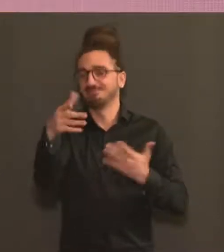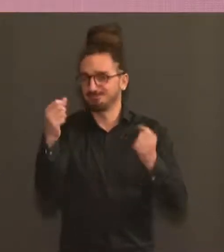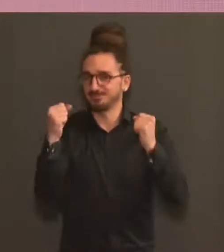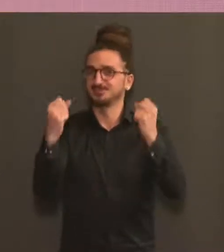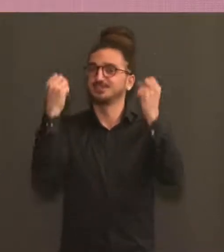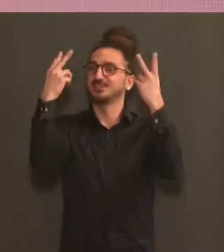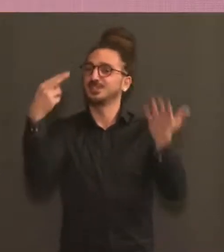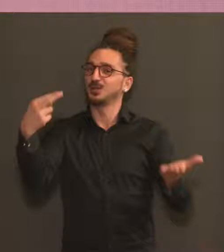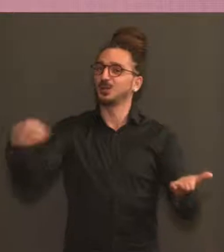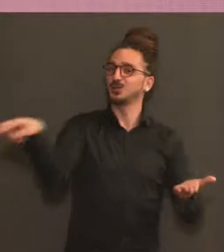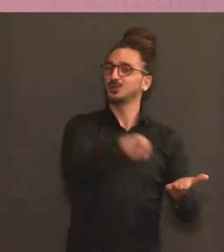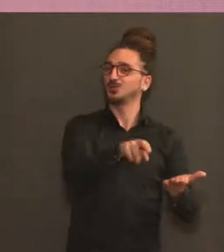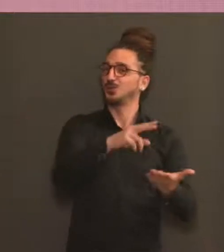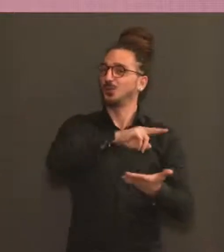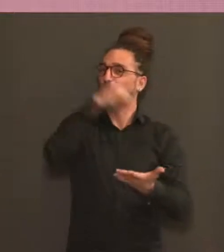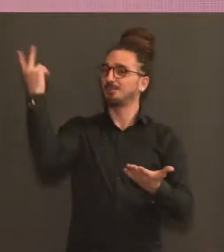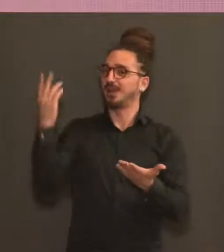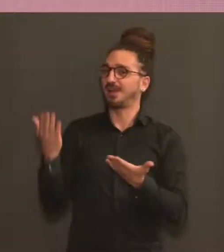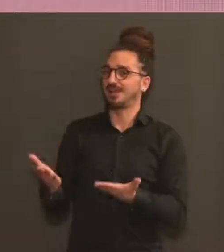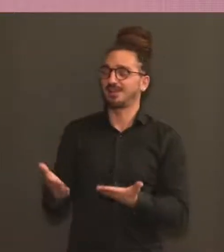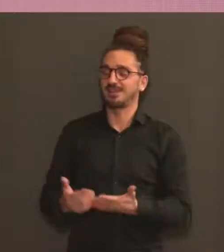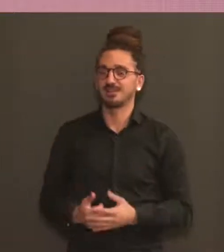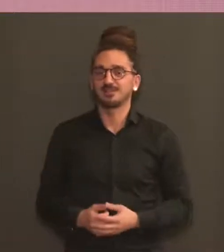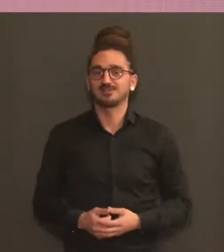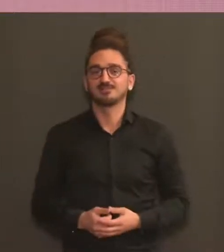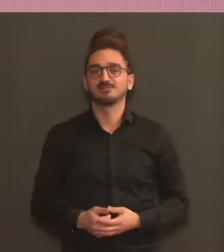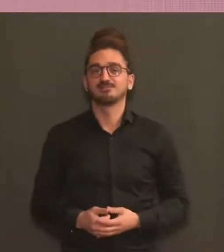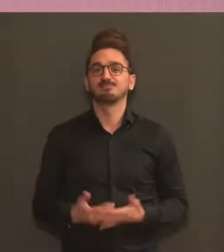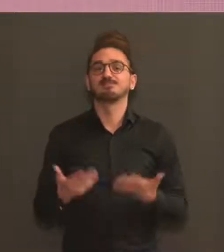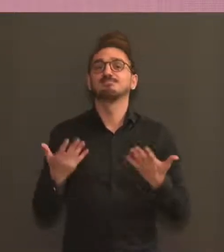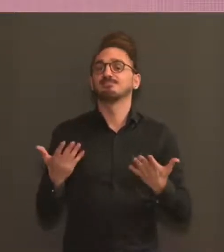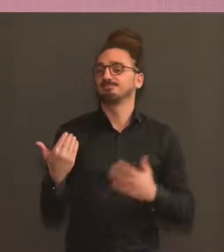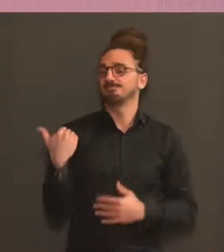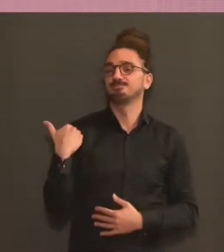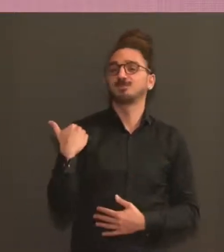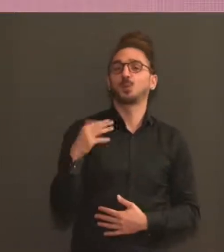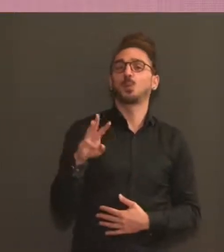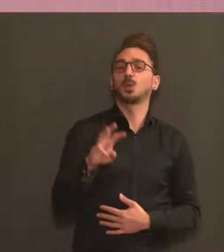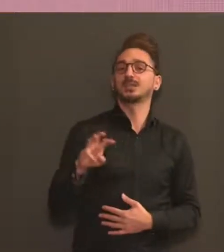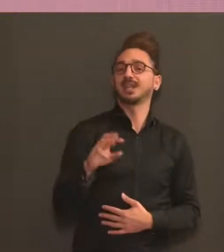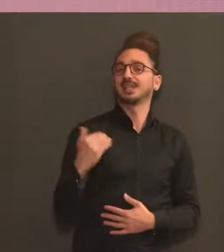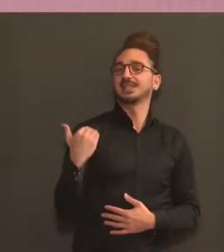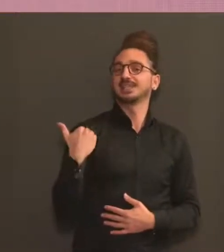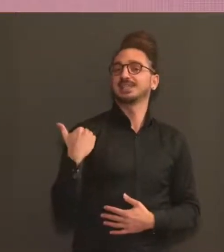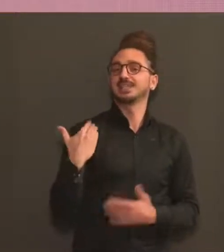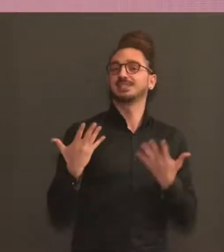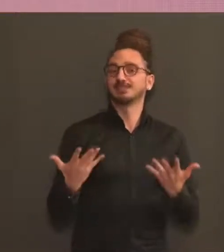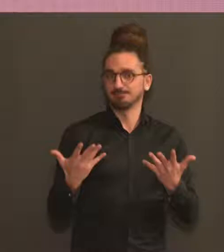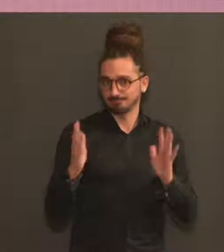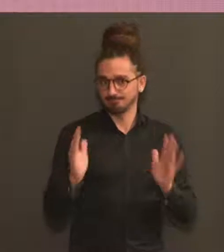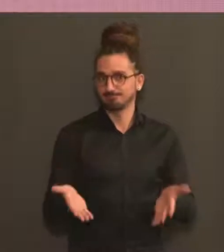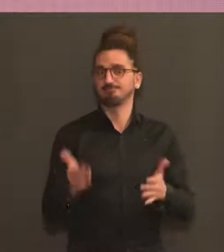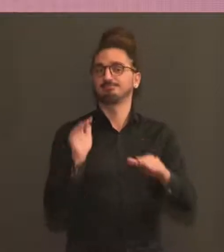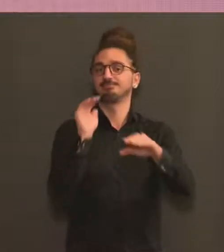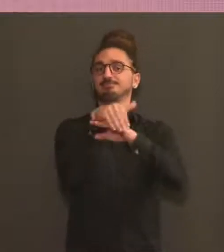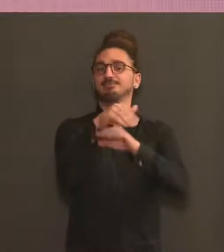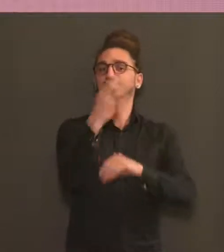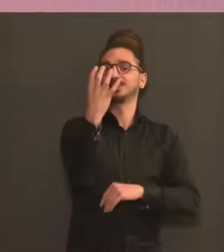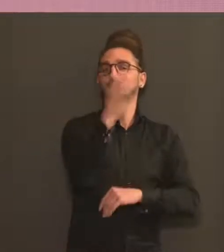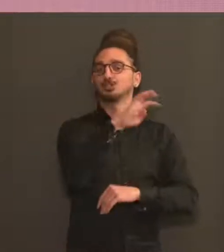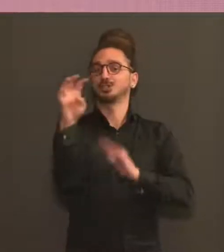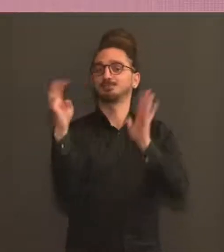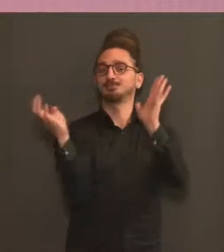Depuis ce week-end, nous avons dépassé le cap des 400 000 premières doses administrées, soit plus